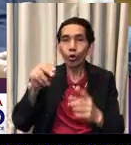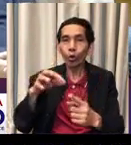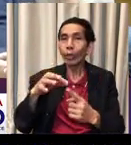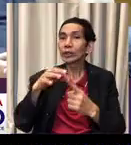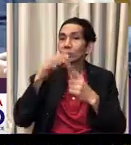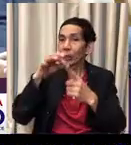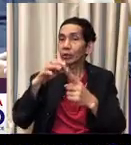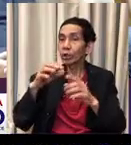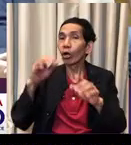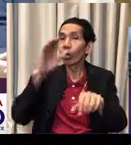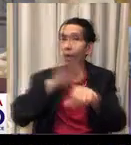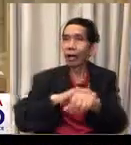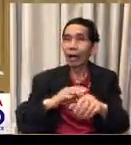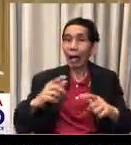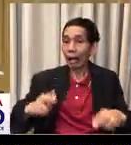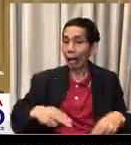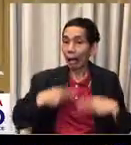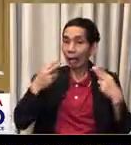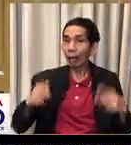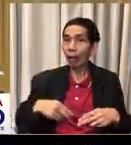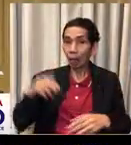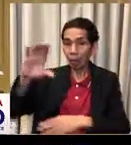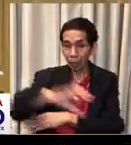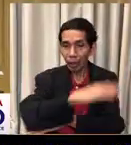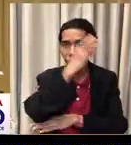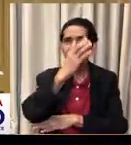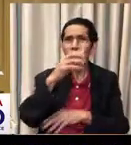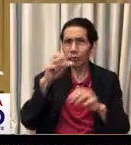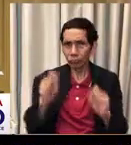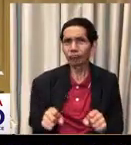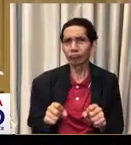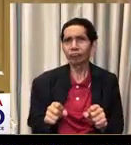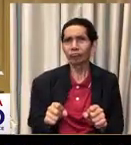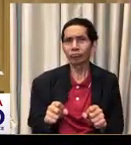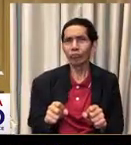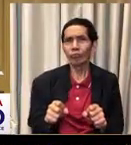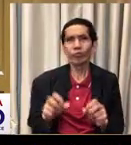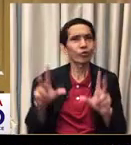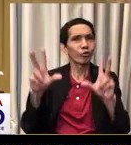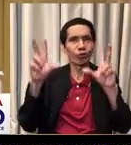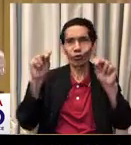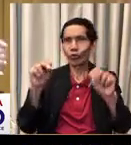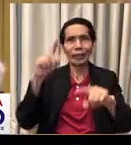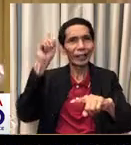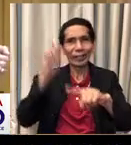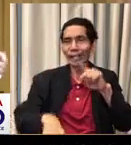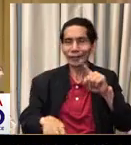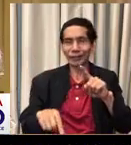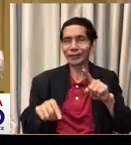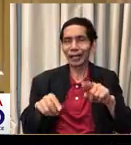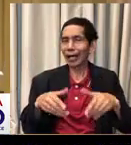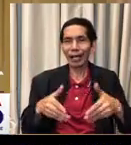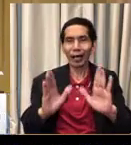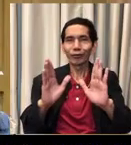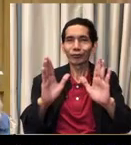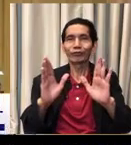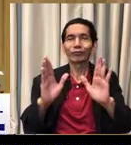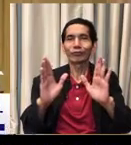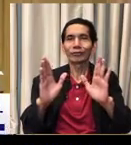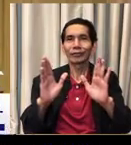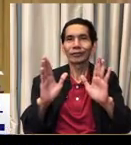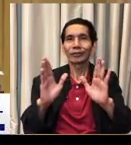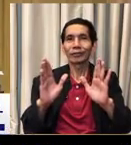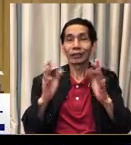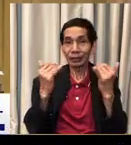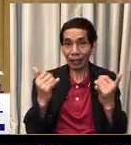Eh, Mayor, holiday. Pasko naman eh. O, hindi pa rin po pwede.